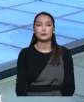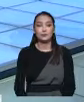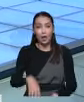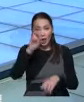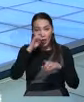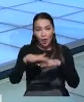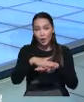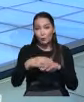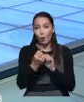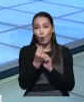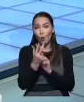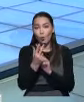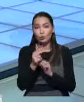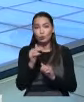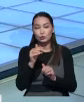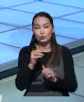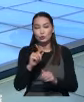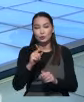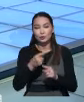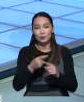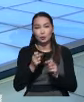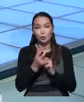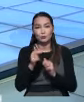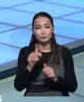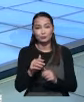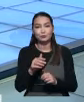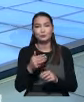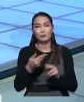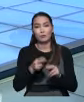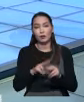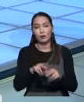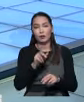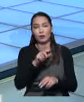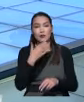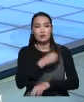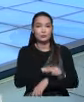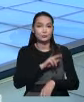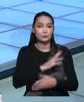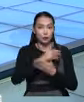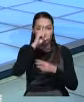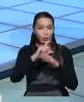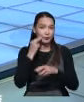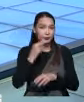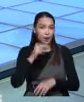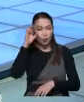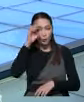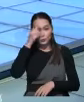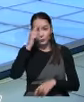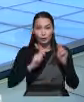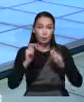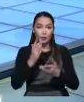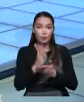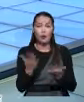Елімізде 13,5 мыңнан астам шетел азаматы жұмыс істейді. Еңбек мигранттарының дені Түркия, Қытай, Өзбекстан, Үндістаннан келген. Олар